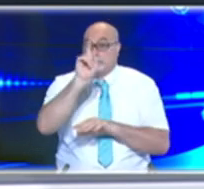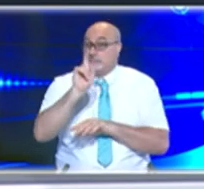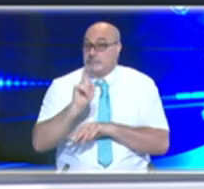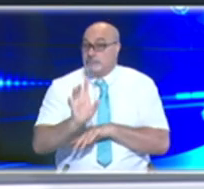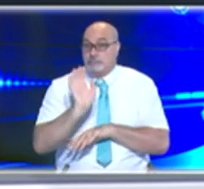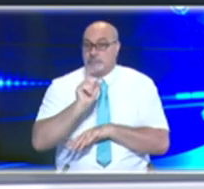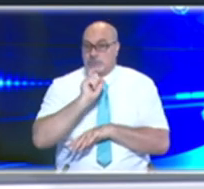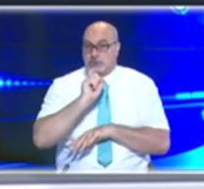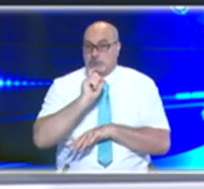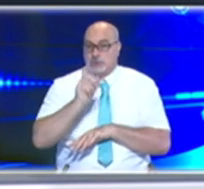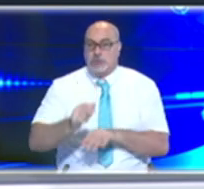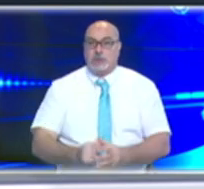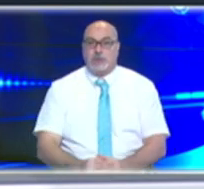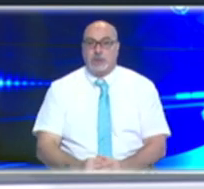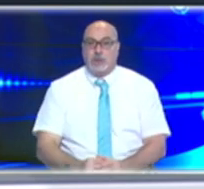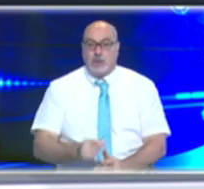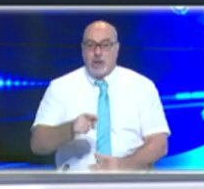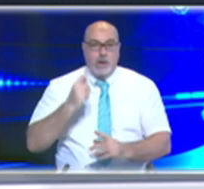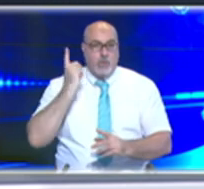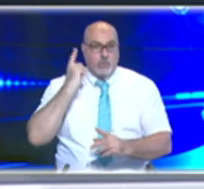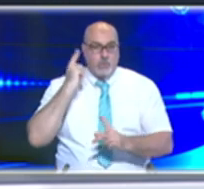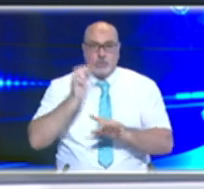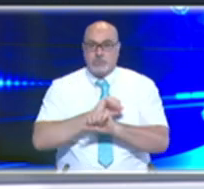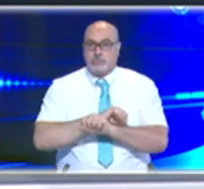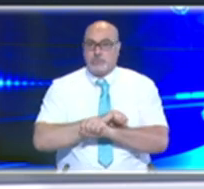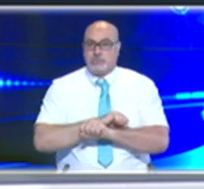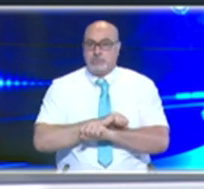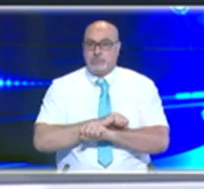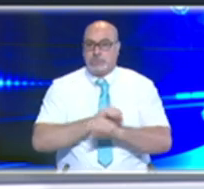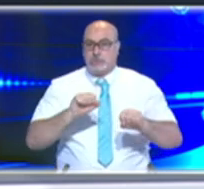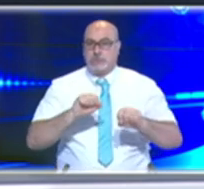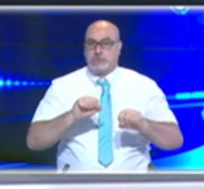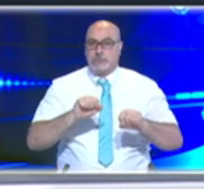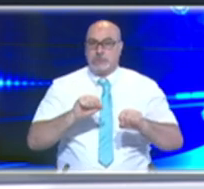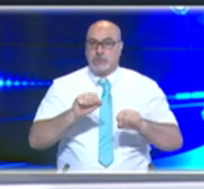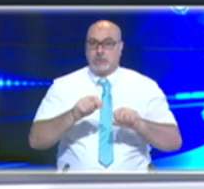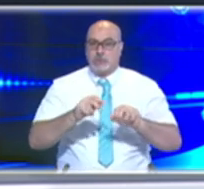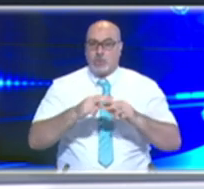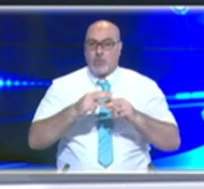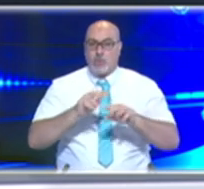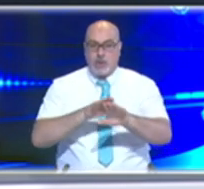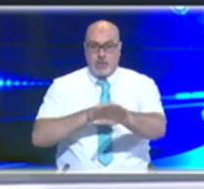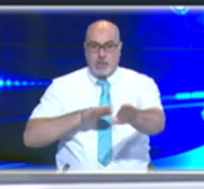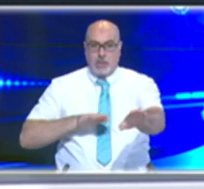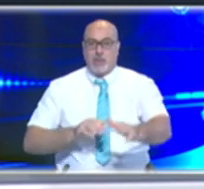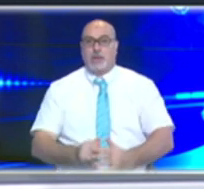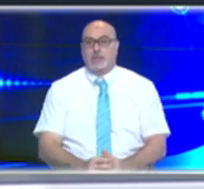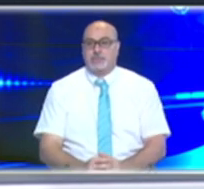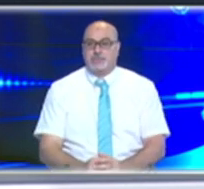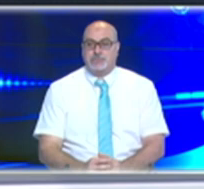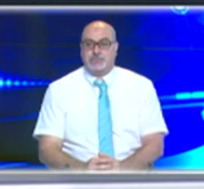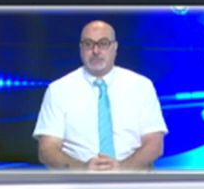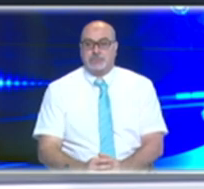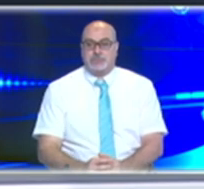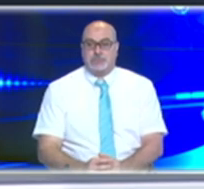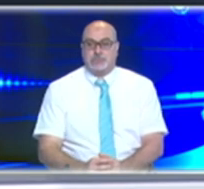جهة لحد الآن استخدمت فيه القنابل وتفجير انتحاري لنفسه أمام الموكب.